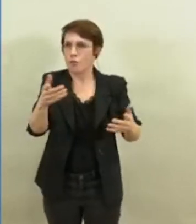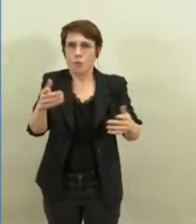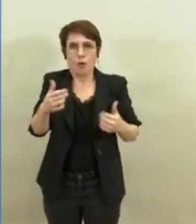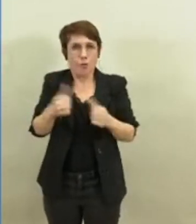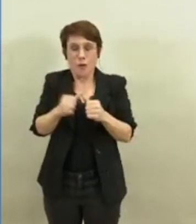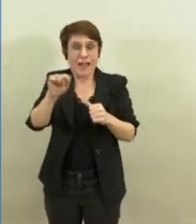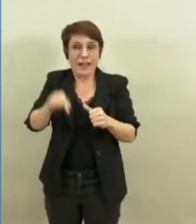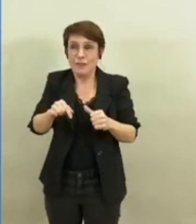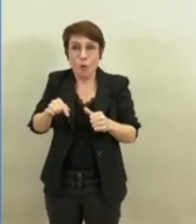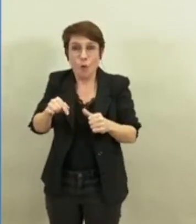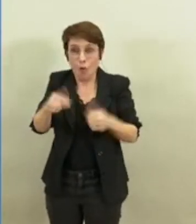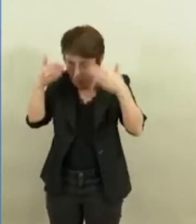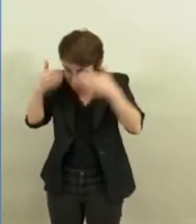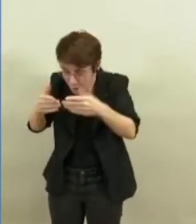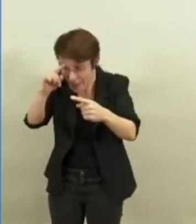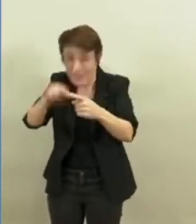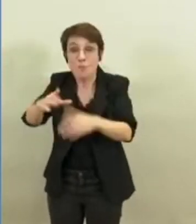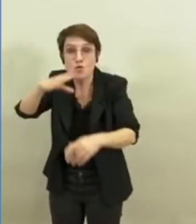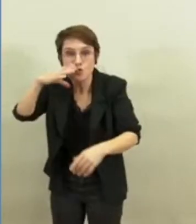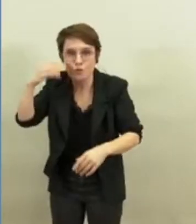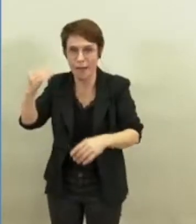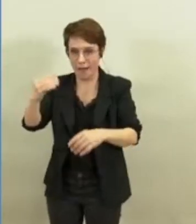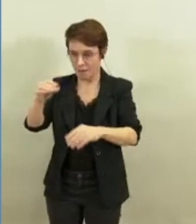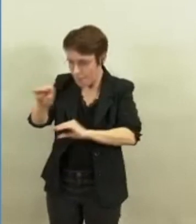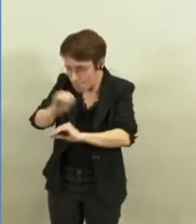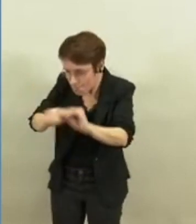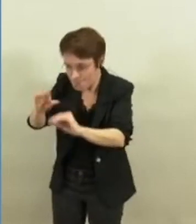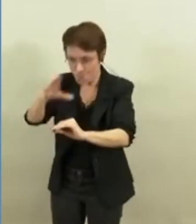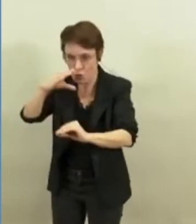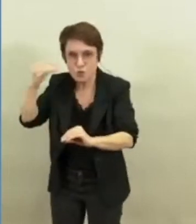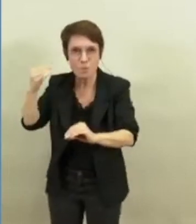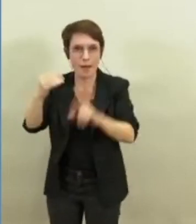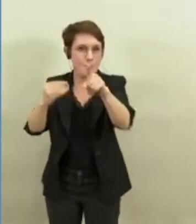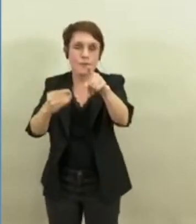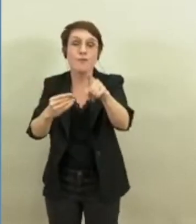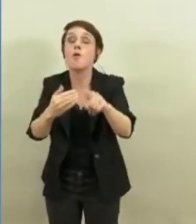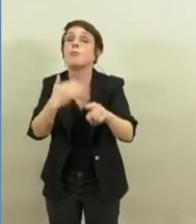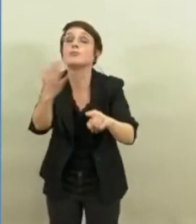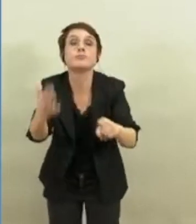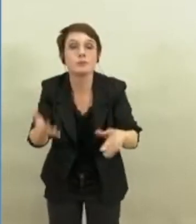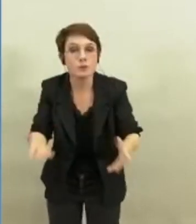avec humanité. Ce sont des problèmes humains que vous devriez traiter avec humanité et vous ne savez pas le faire.